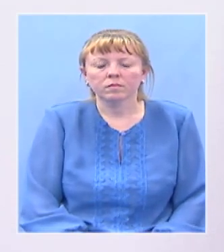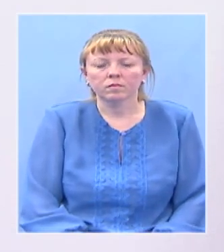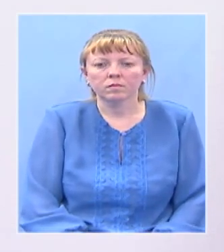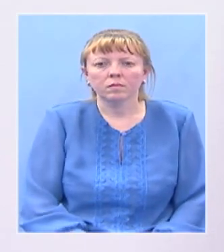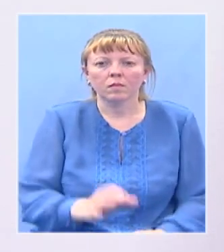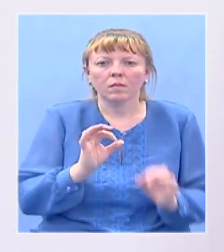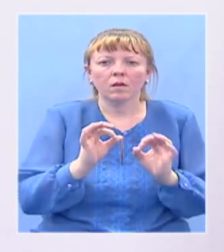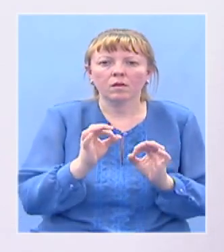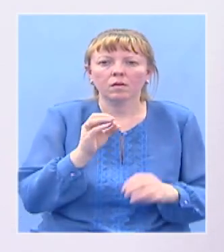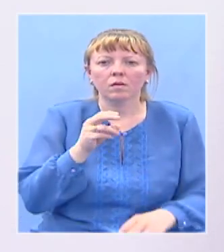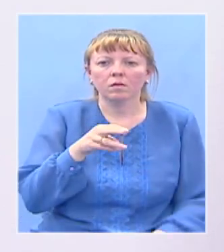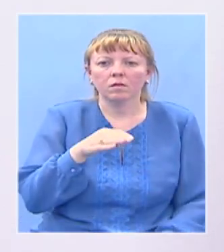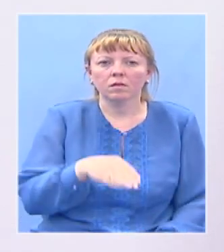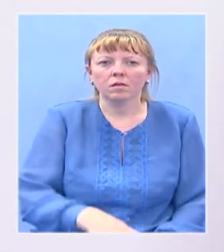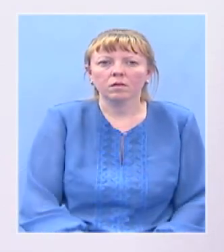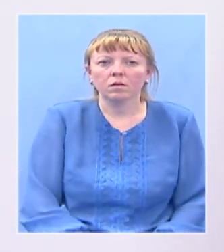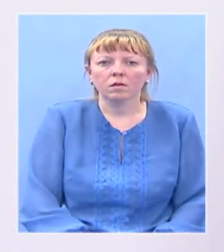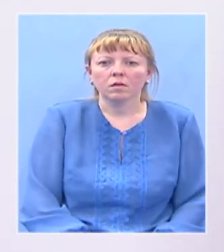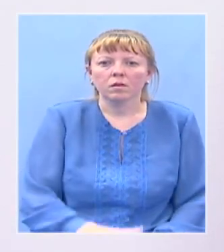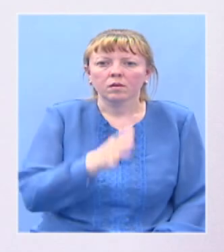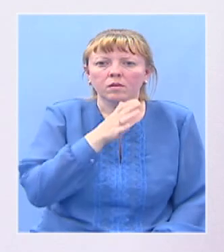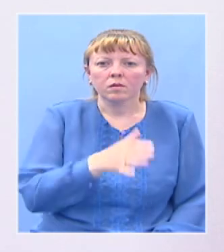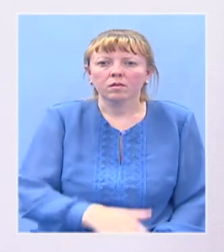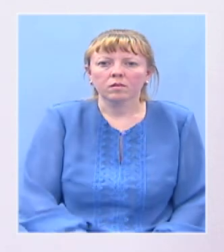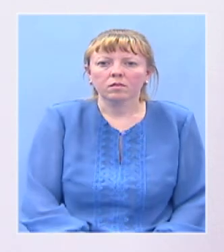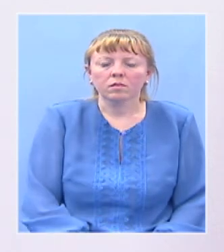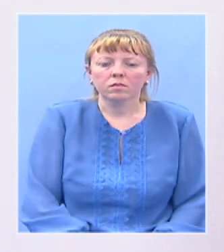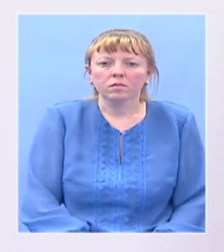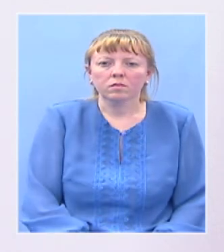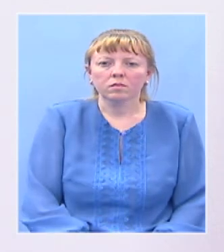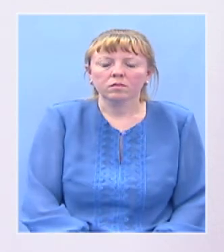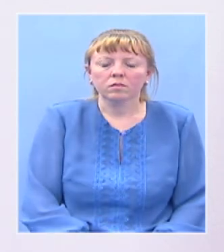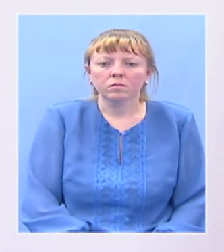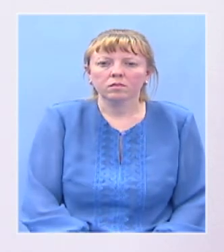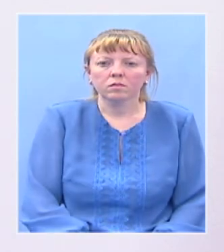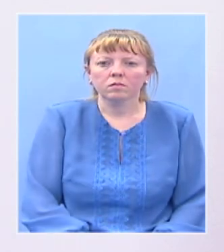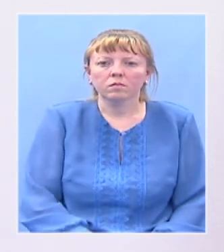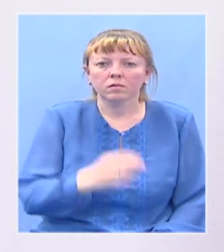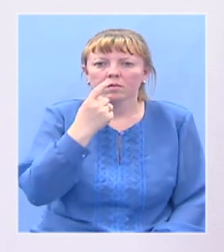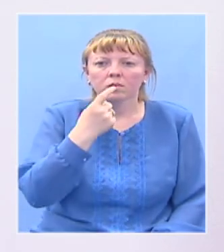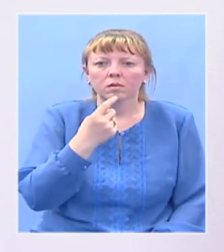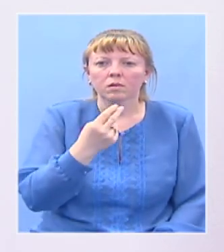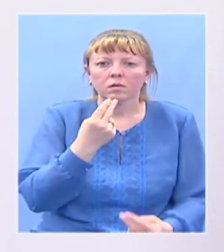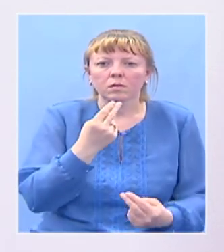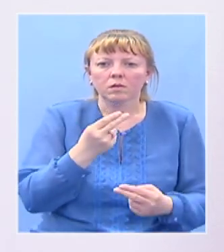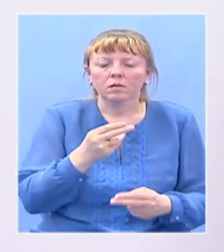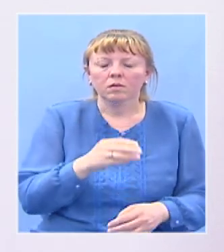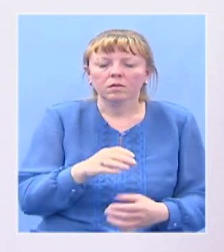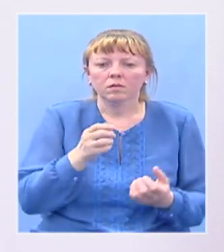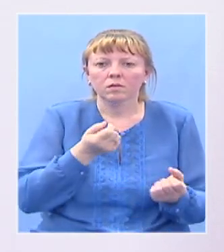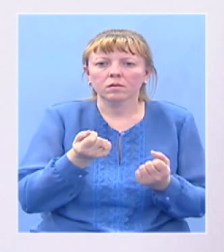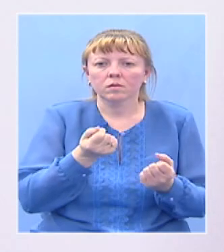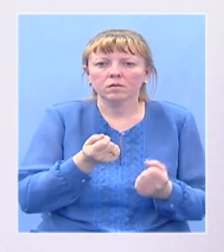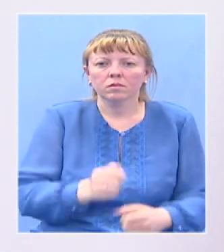нормативные правовые акты данное время у нас органы транспортного контроля